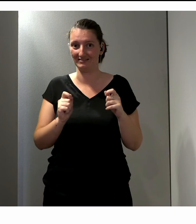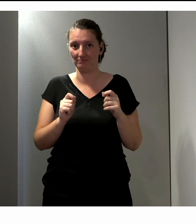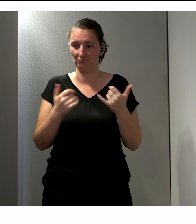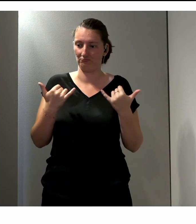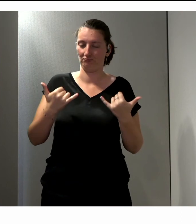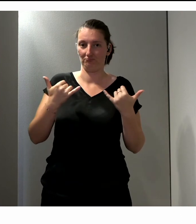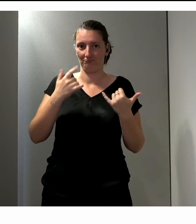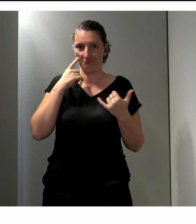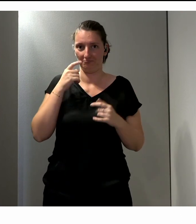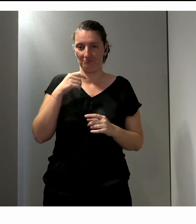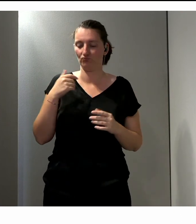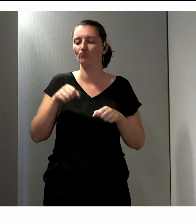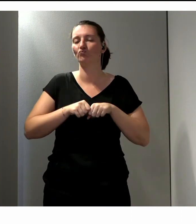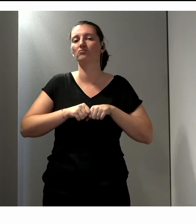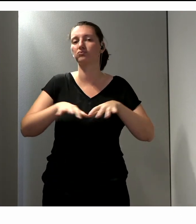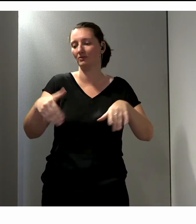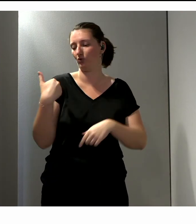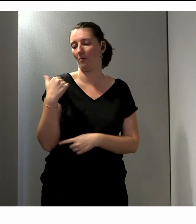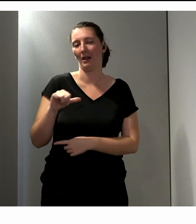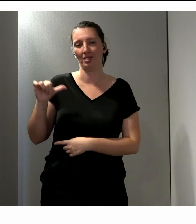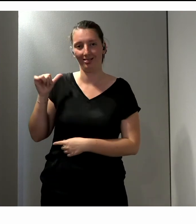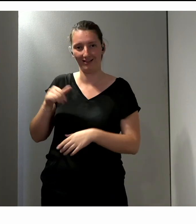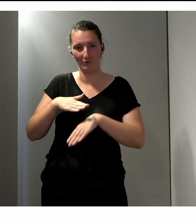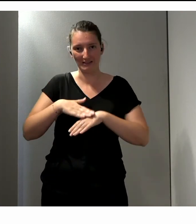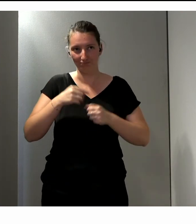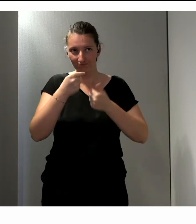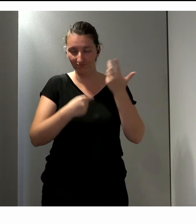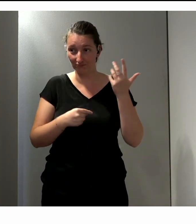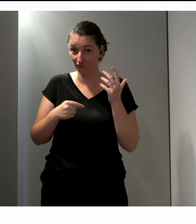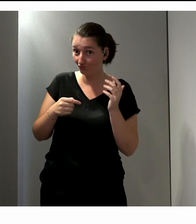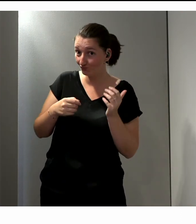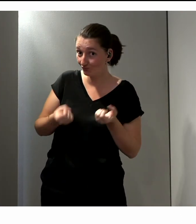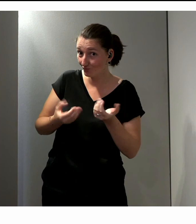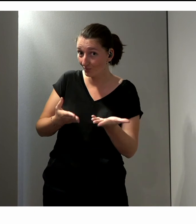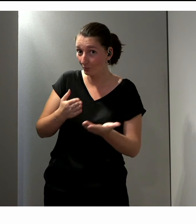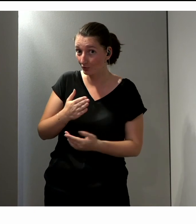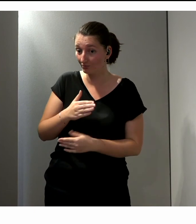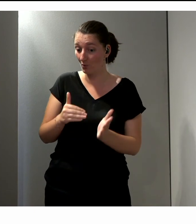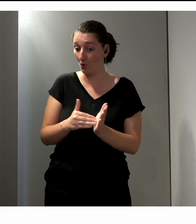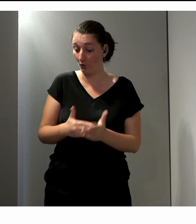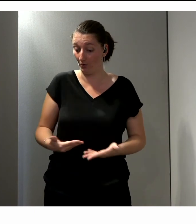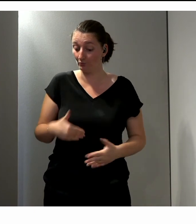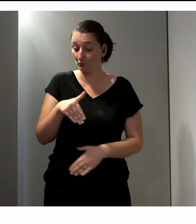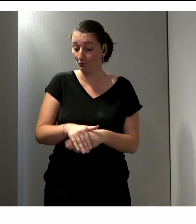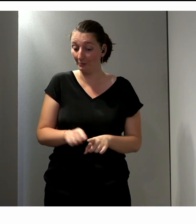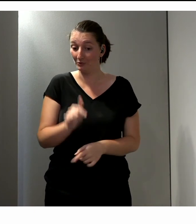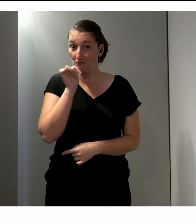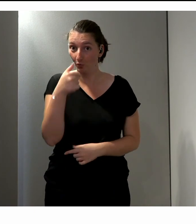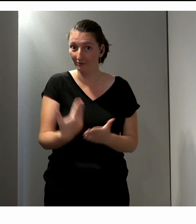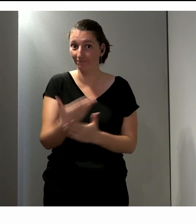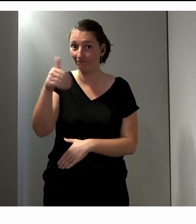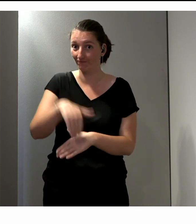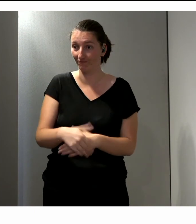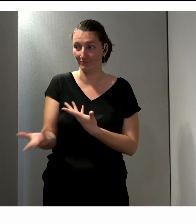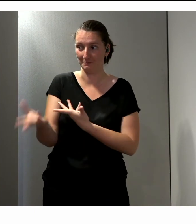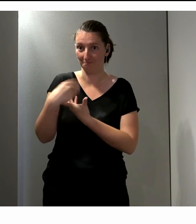acteur de la France suite à la diffusion de vos recommandations. Je vous invite à rester avec nous jusqu'à demain soir pour suivre l'ensemble de nos débats, de nos